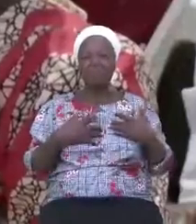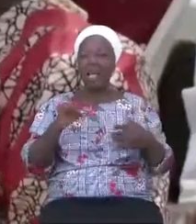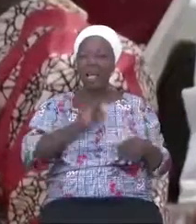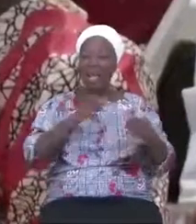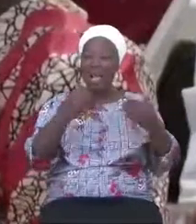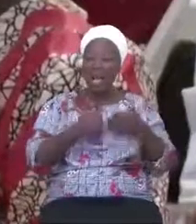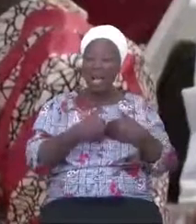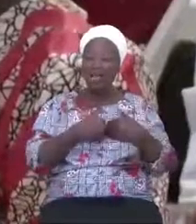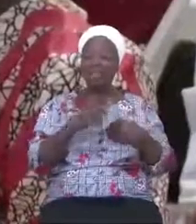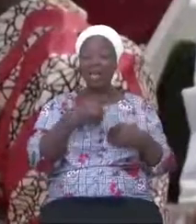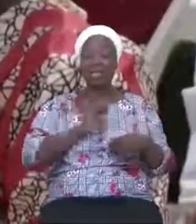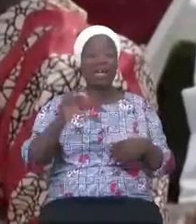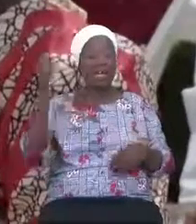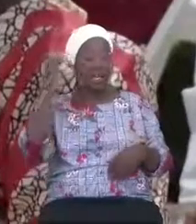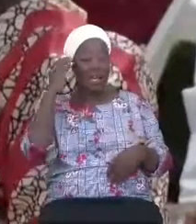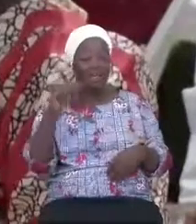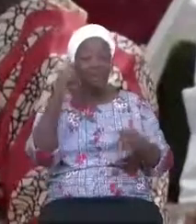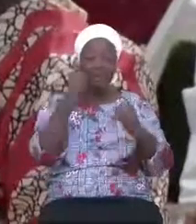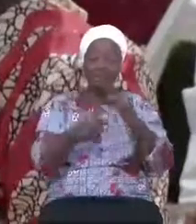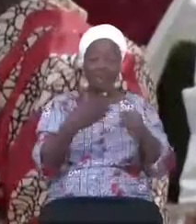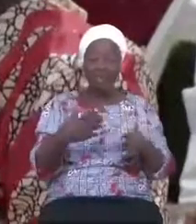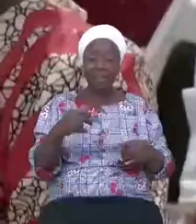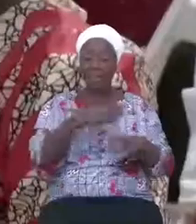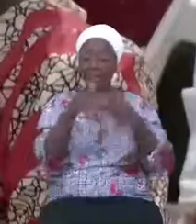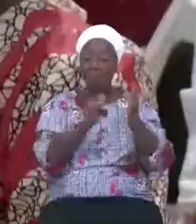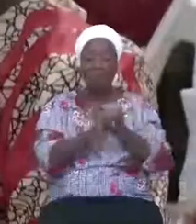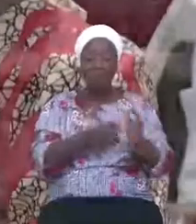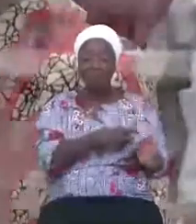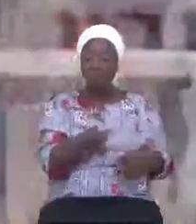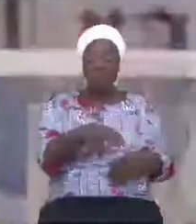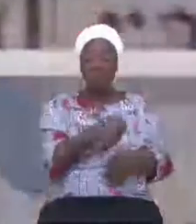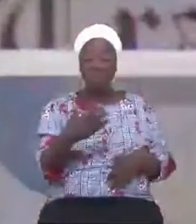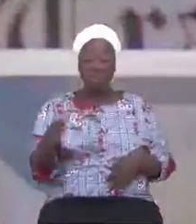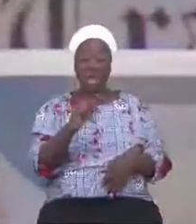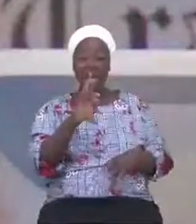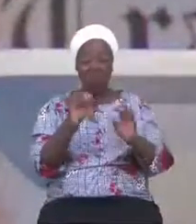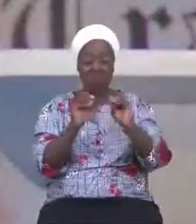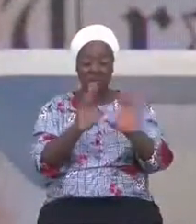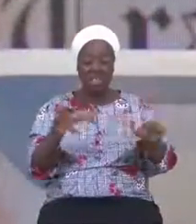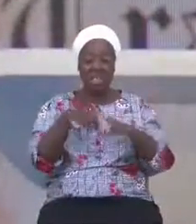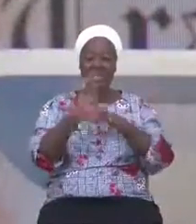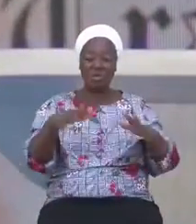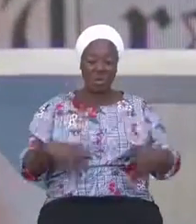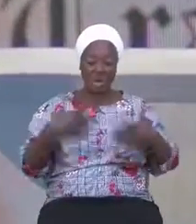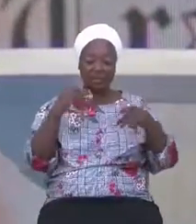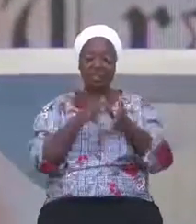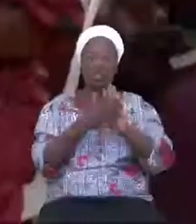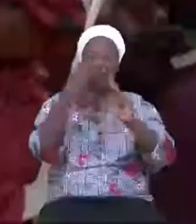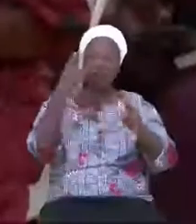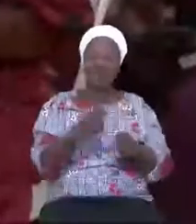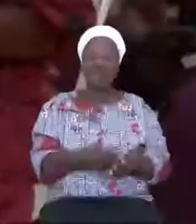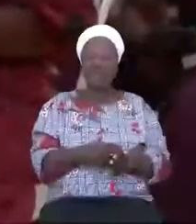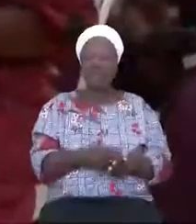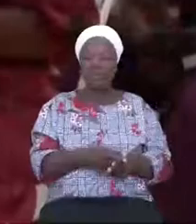J'ai le message final. Toute autre chose ne sont rien dans ta vie au nom de